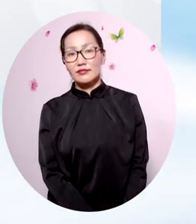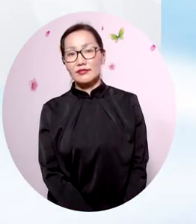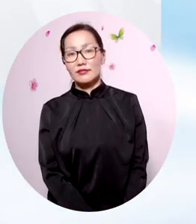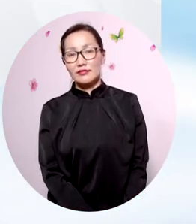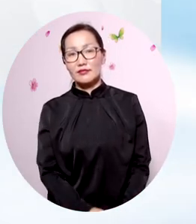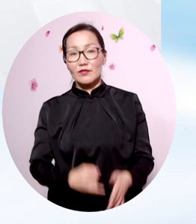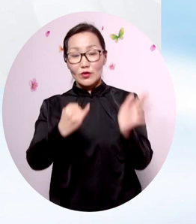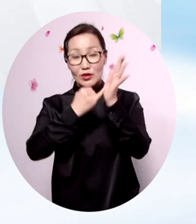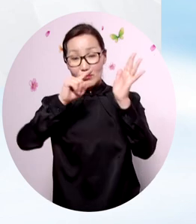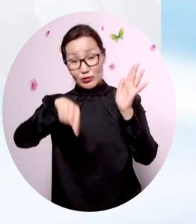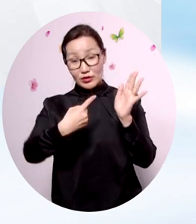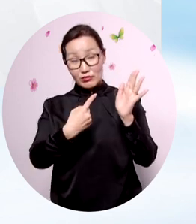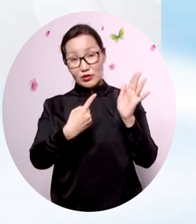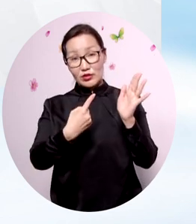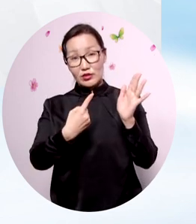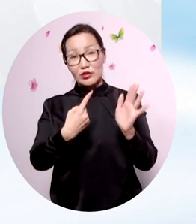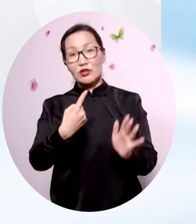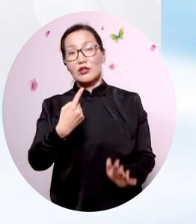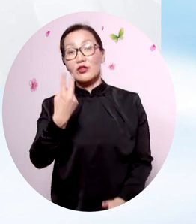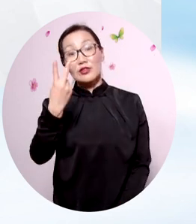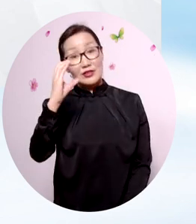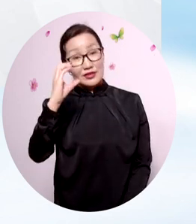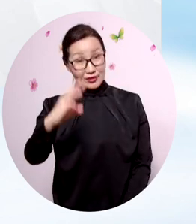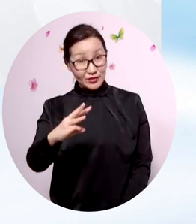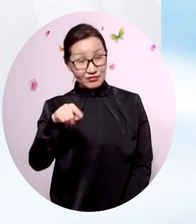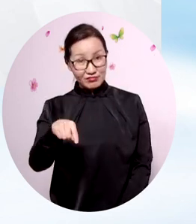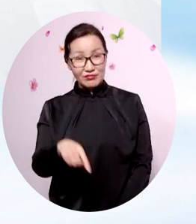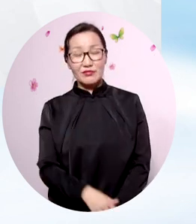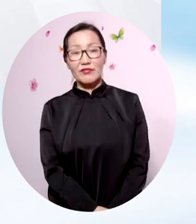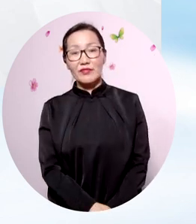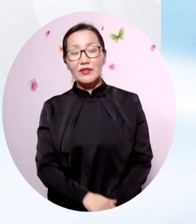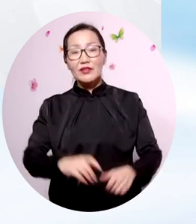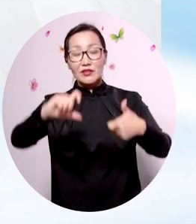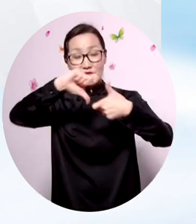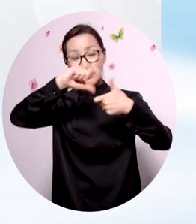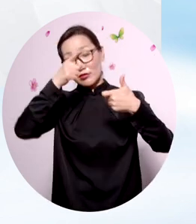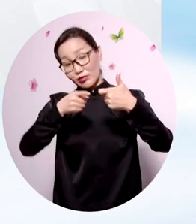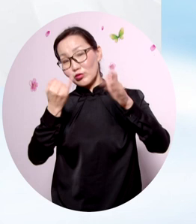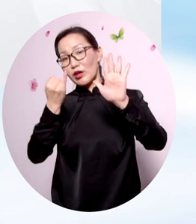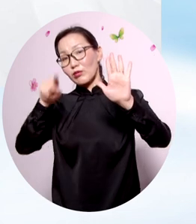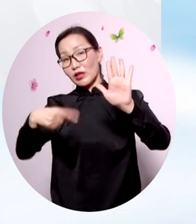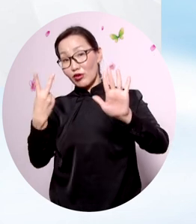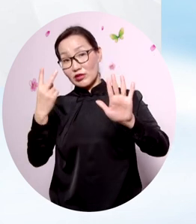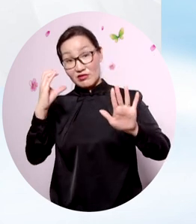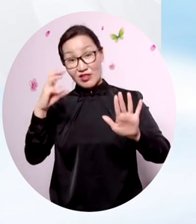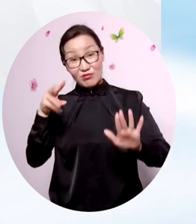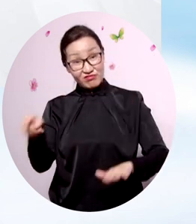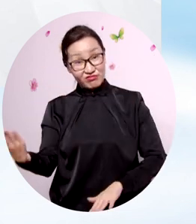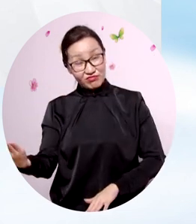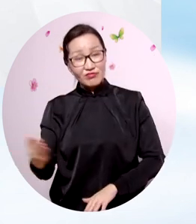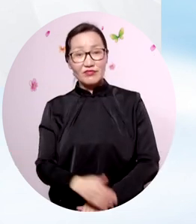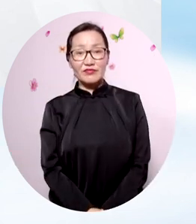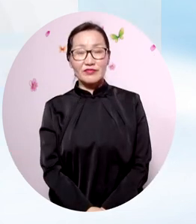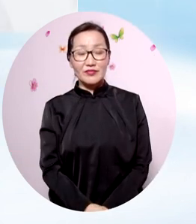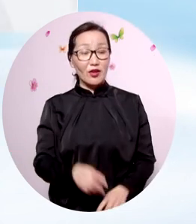6.2 см. Тэгвэл энэ квадратын тал нь 6.2 см юм байна. За, одоо тэгвэл энэ